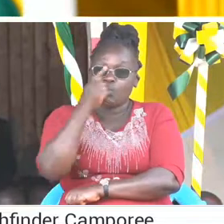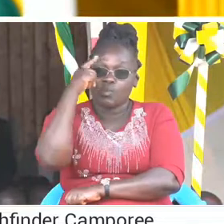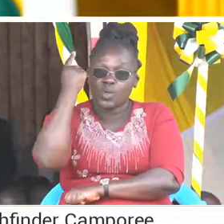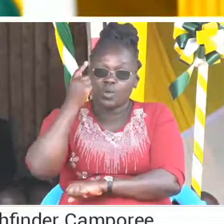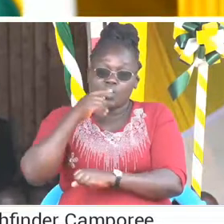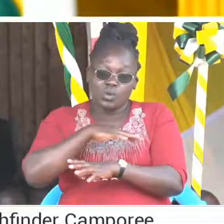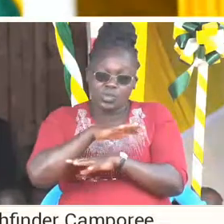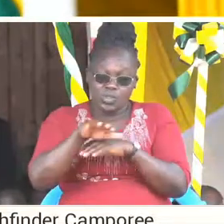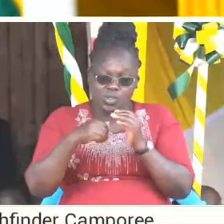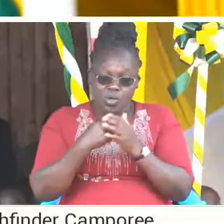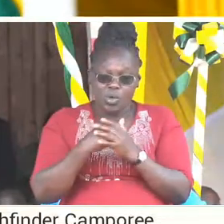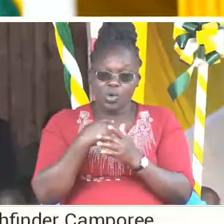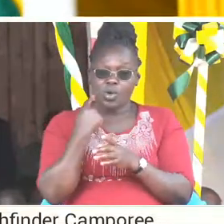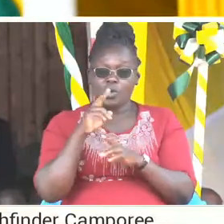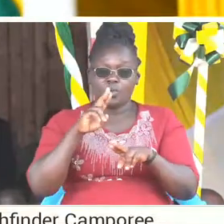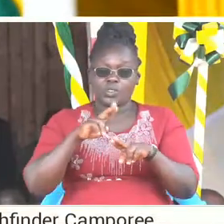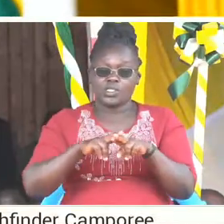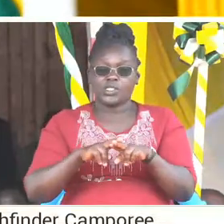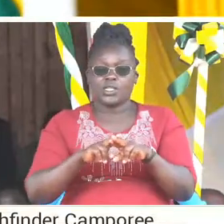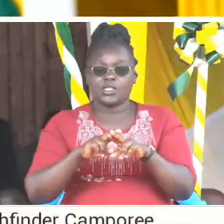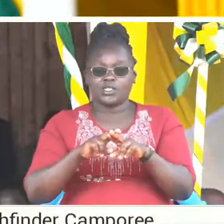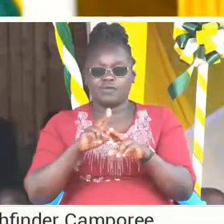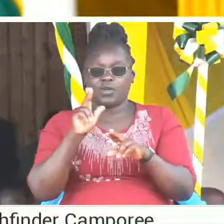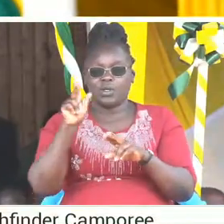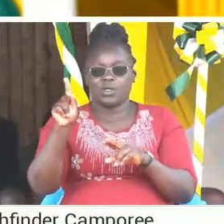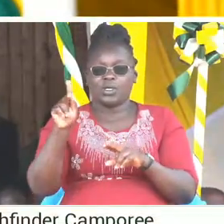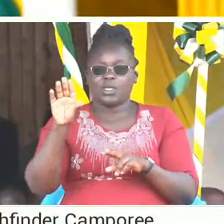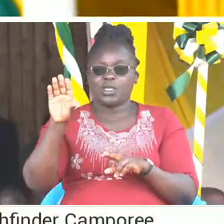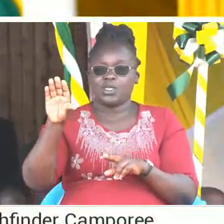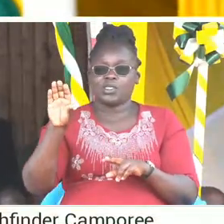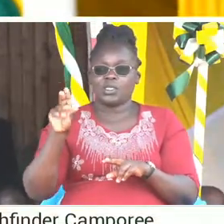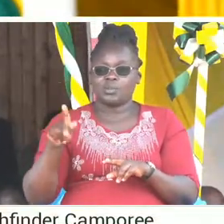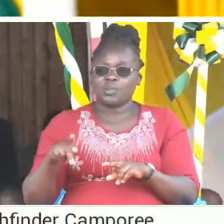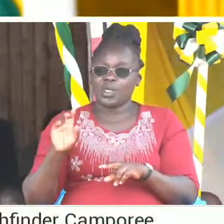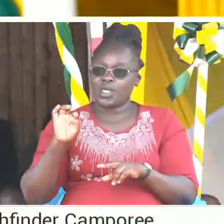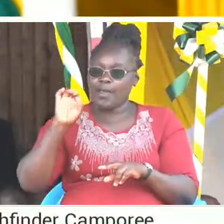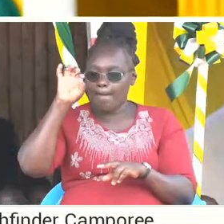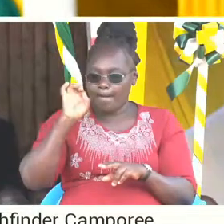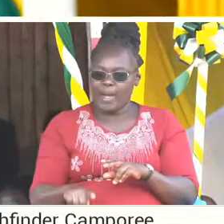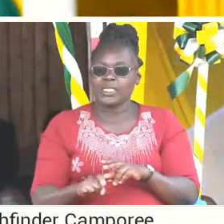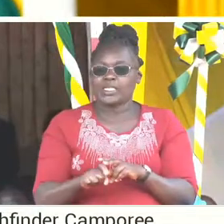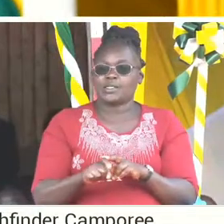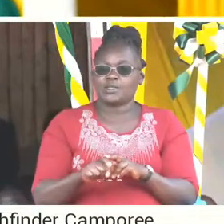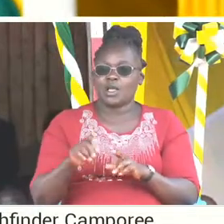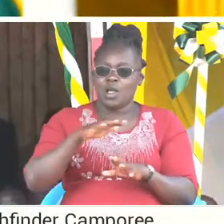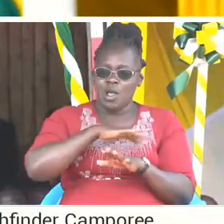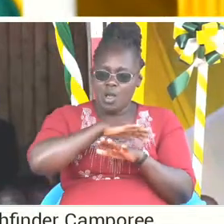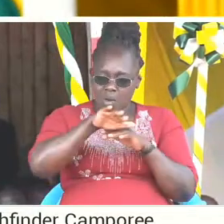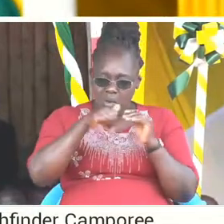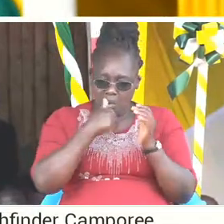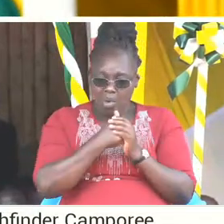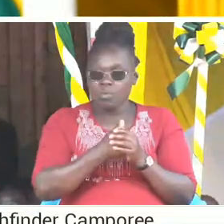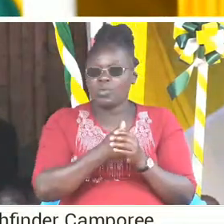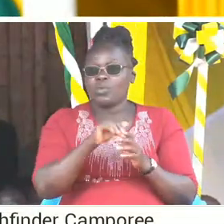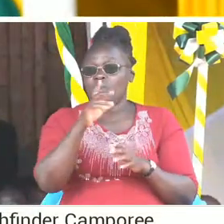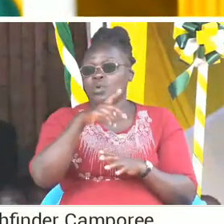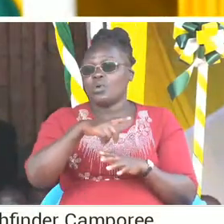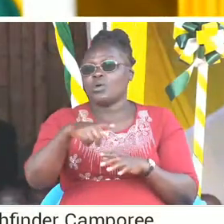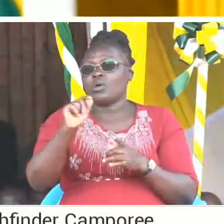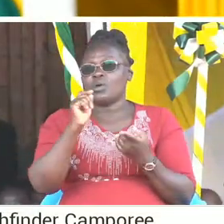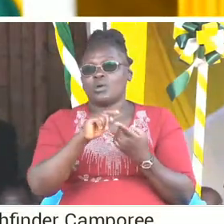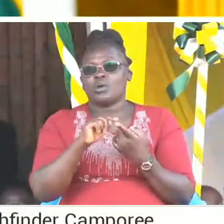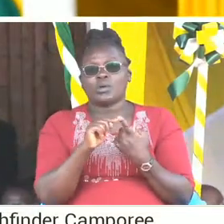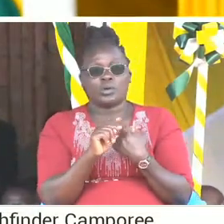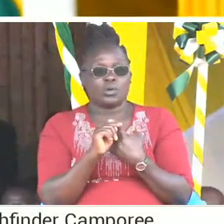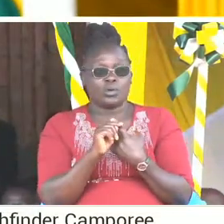wote waende secondary school under the 100% transition. So tushirikiane, hata kama mtoto ana marks chache,